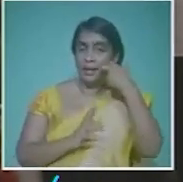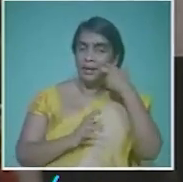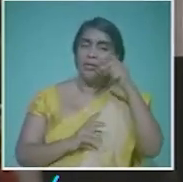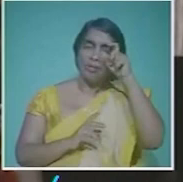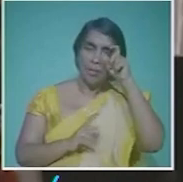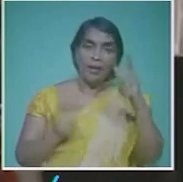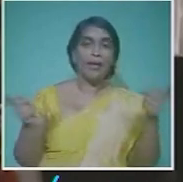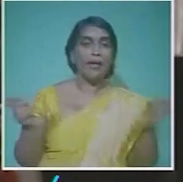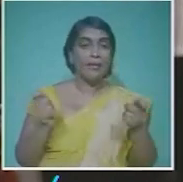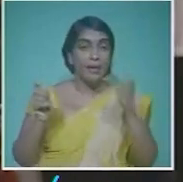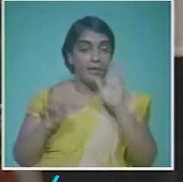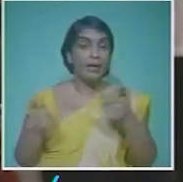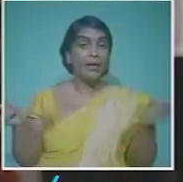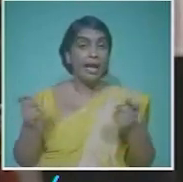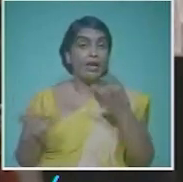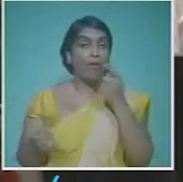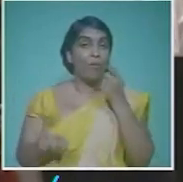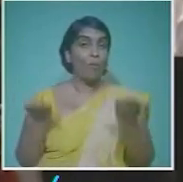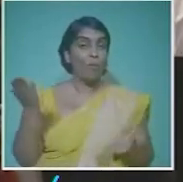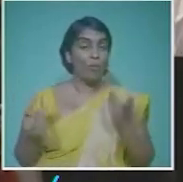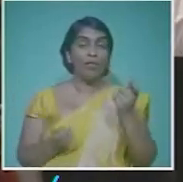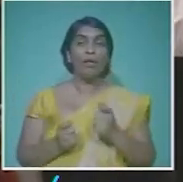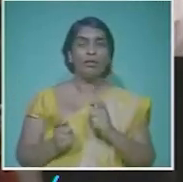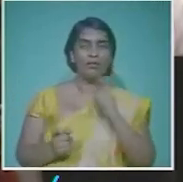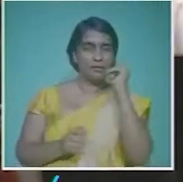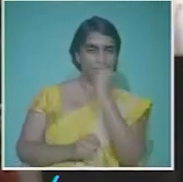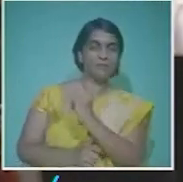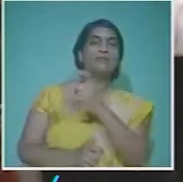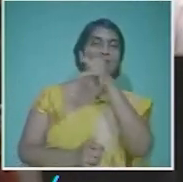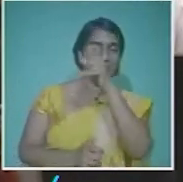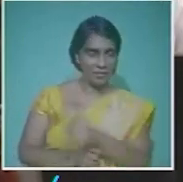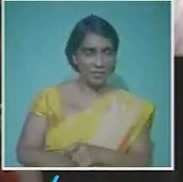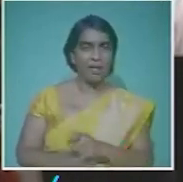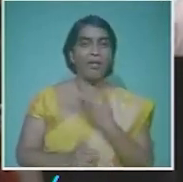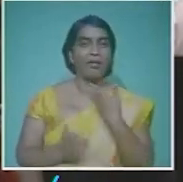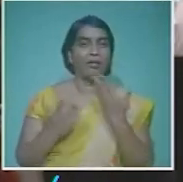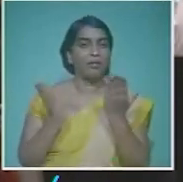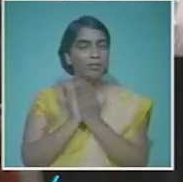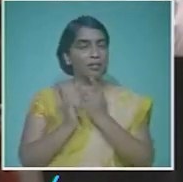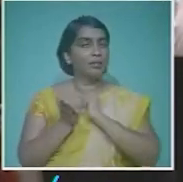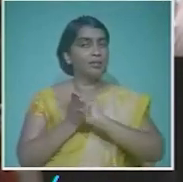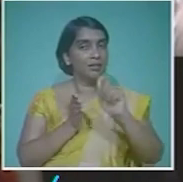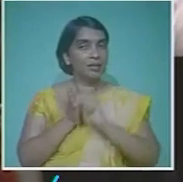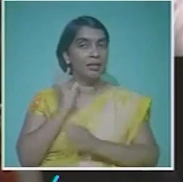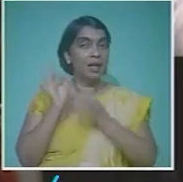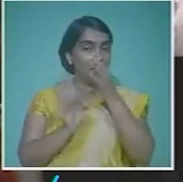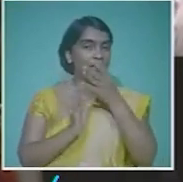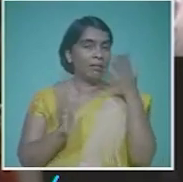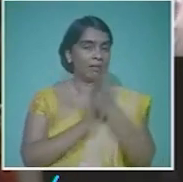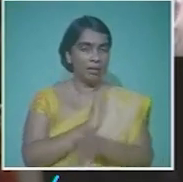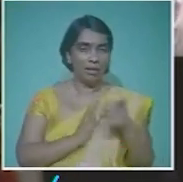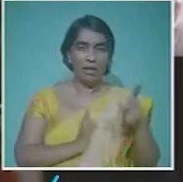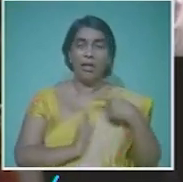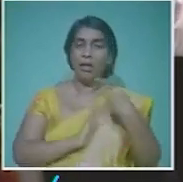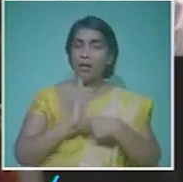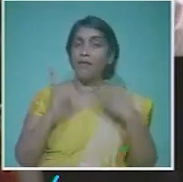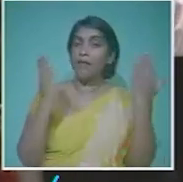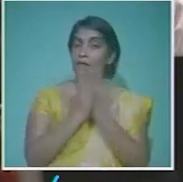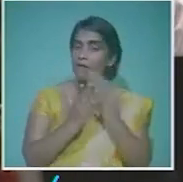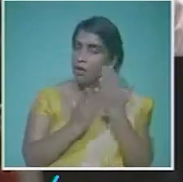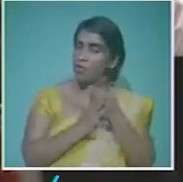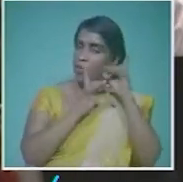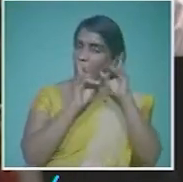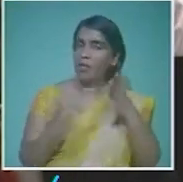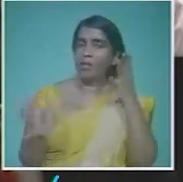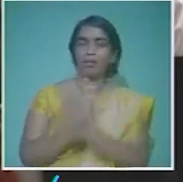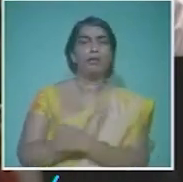බැලුවත් කඩයක් තියෙනවා නම් කඩේ මුදලාලි ගමේ හතුරෙක්. මේ රටේ ලේඛනගත සාහිත්‍යය මේ වරද කළා. ලංකාවේ සිනමා සාහිත්‍යයේ